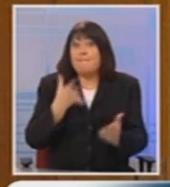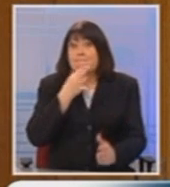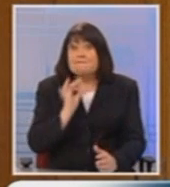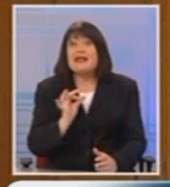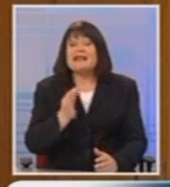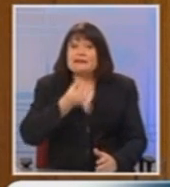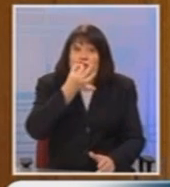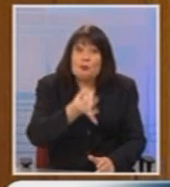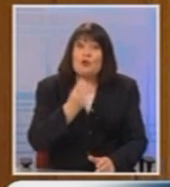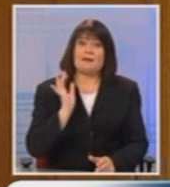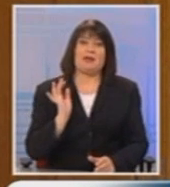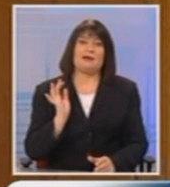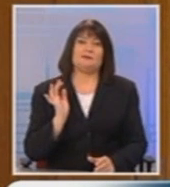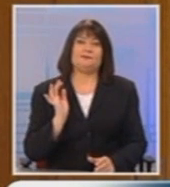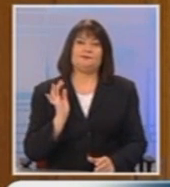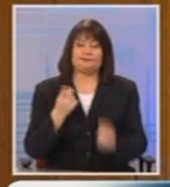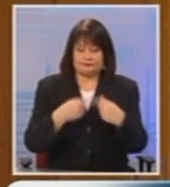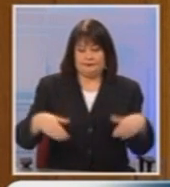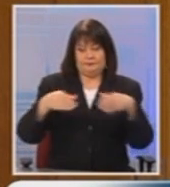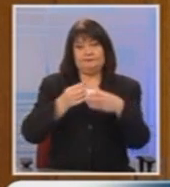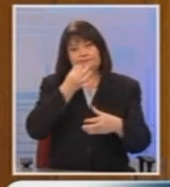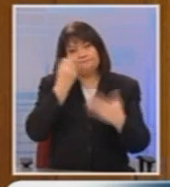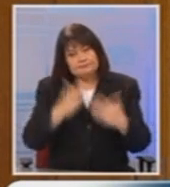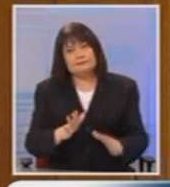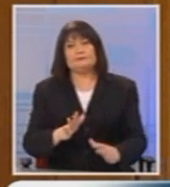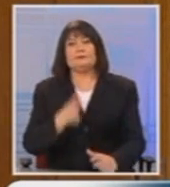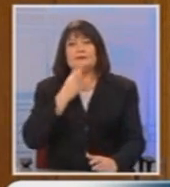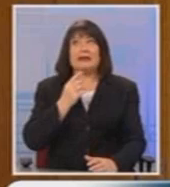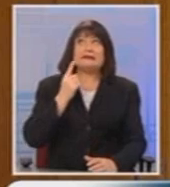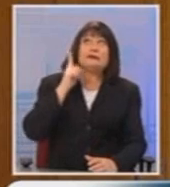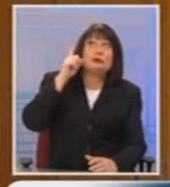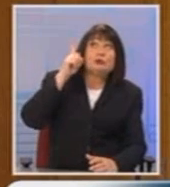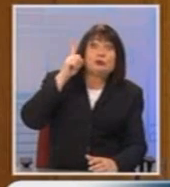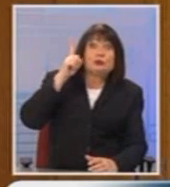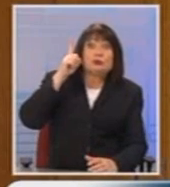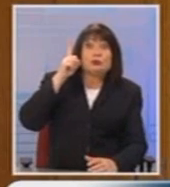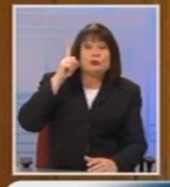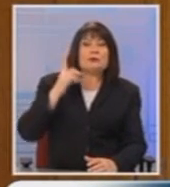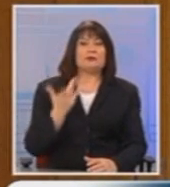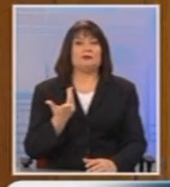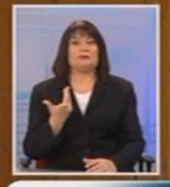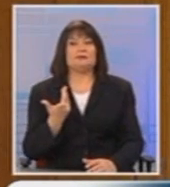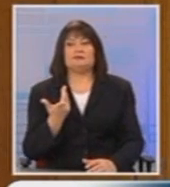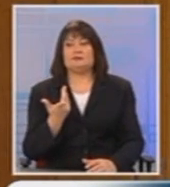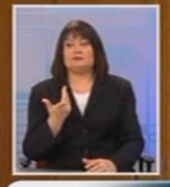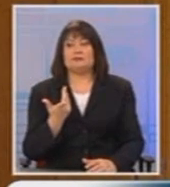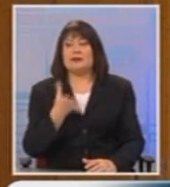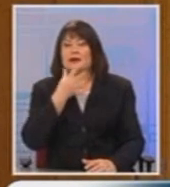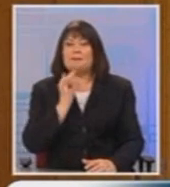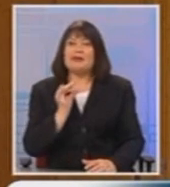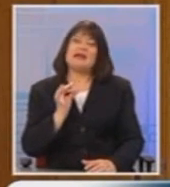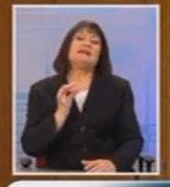κυρίως αυτό που σας είπα, ότι στην Επιτροπή, ότι κρέμεται πάνω από τα κεφάλια μας το φάντασμα ενός